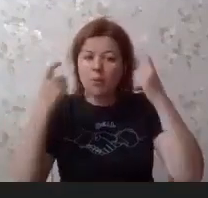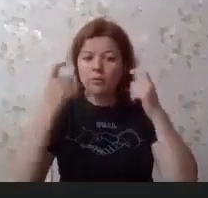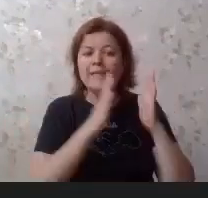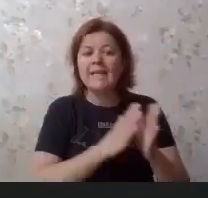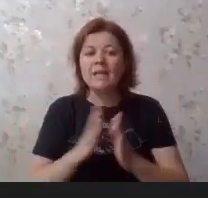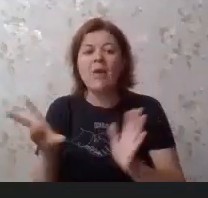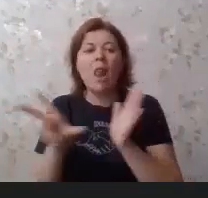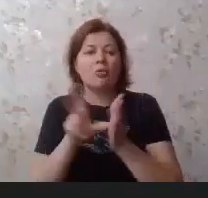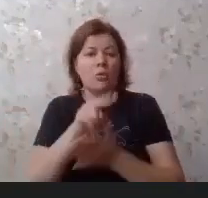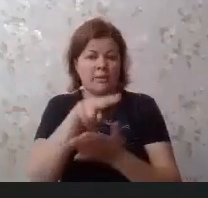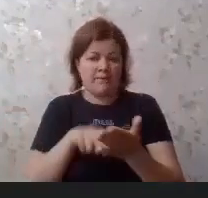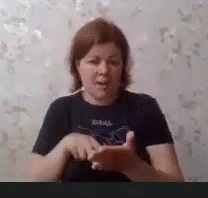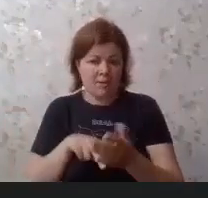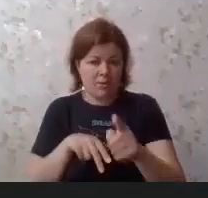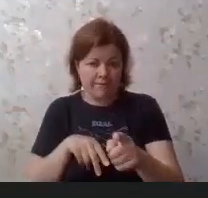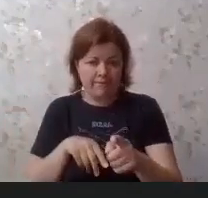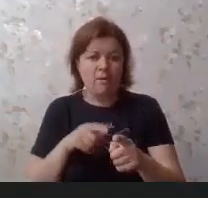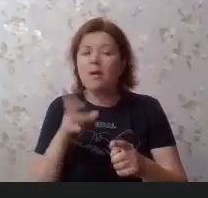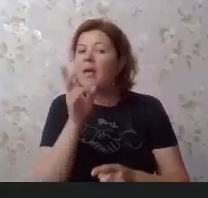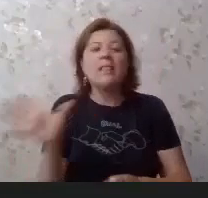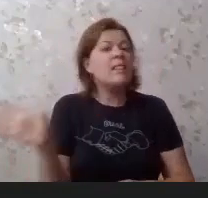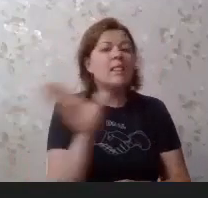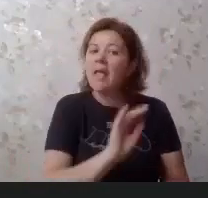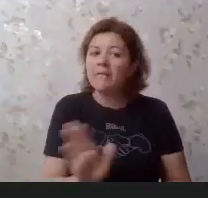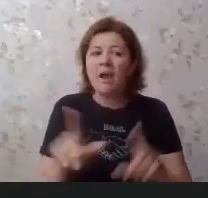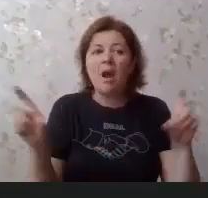Понятно, что не все магазины, не все организации, которые